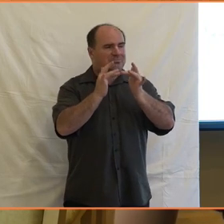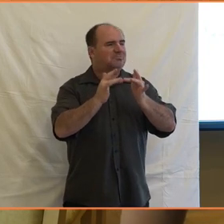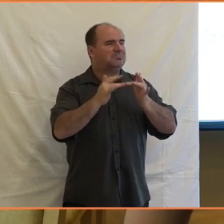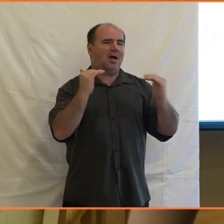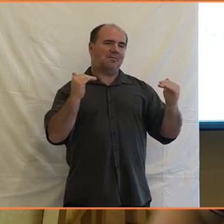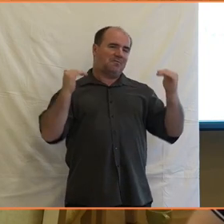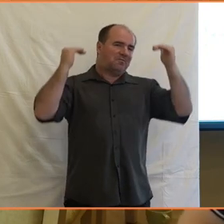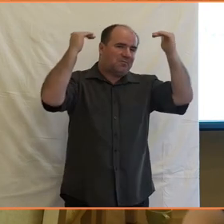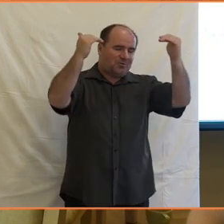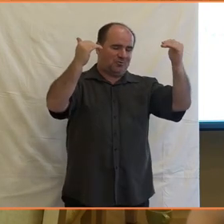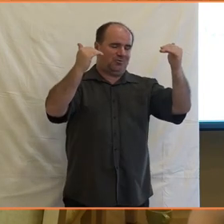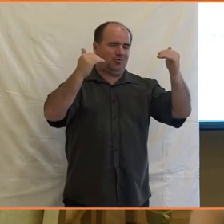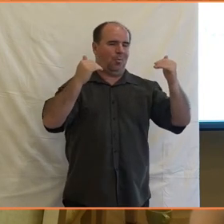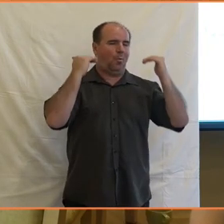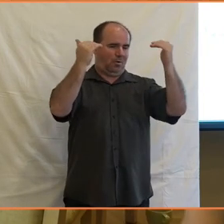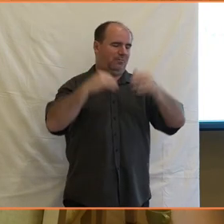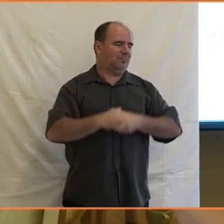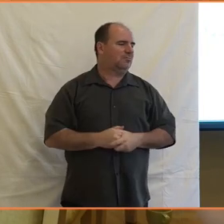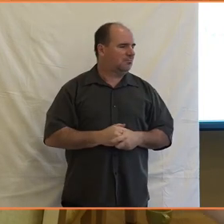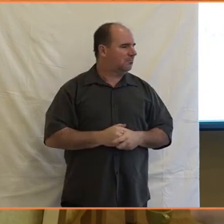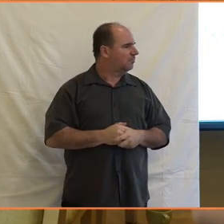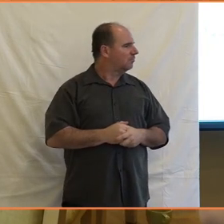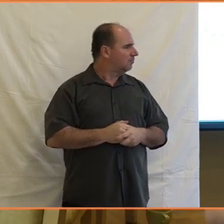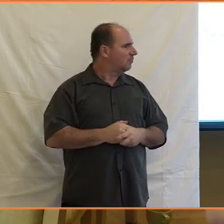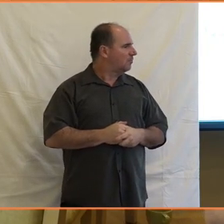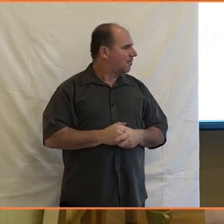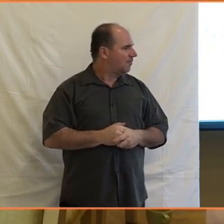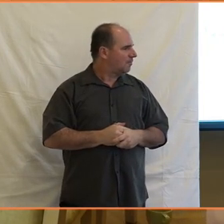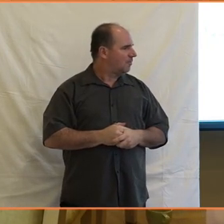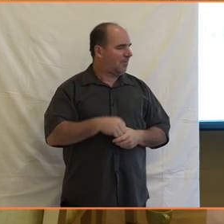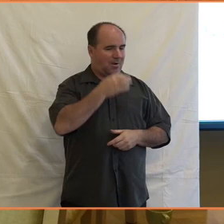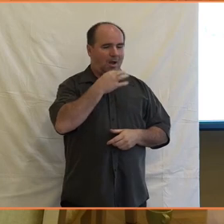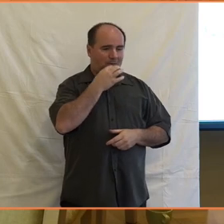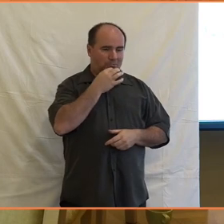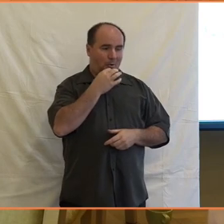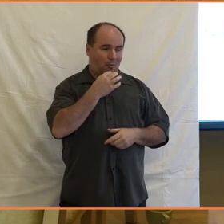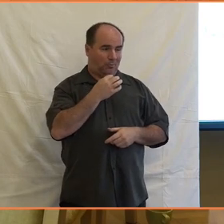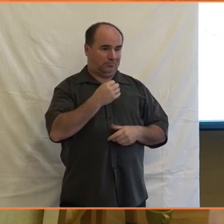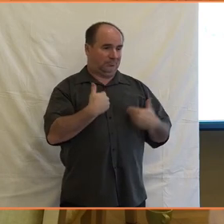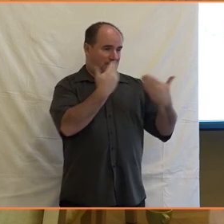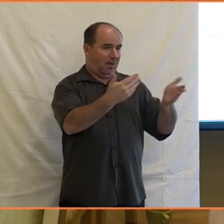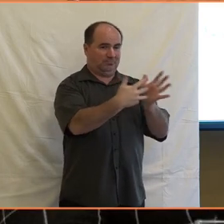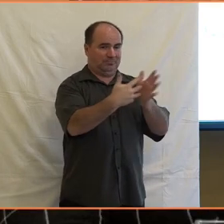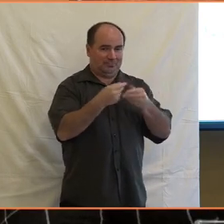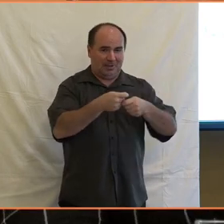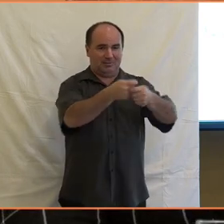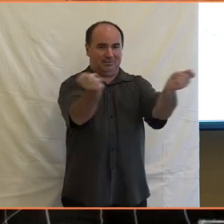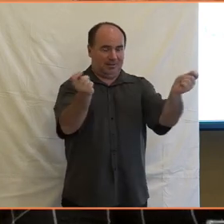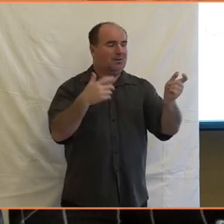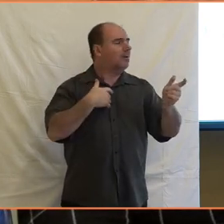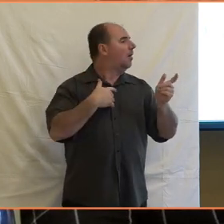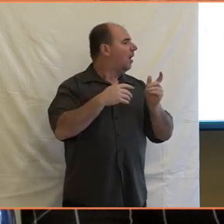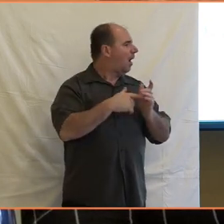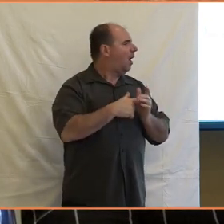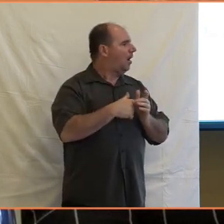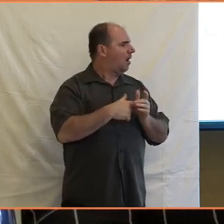pokročilá míra dovedností. A tam, když se podíváme na všechny ty možné testy, které zatím byly provedeny, samozřejmě čím náročnější test,